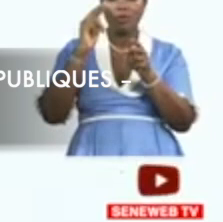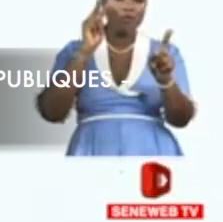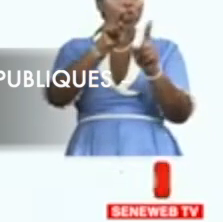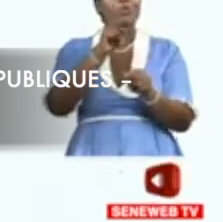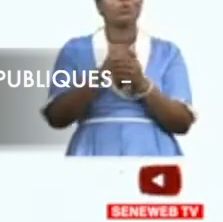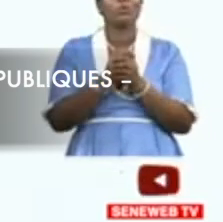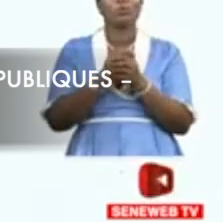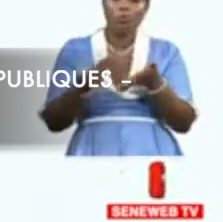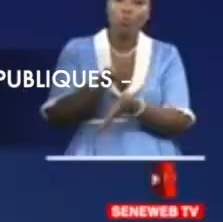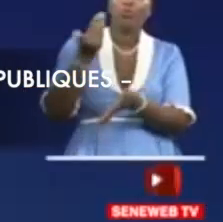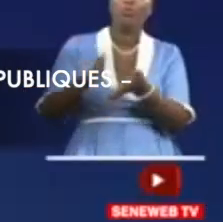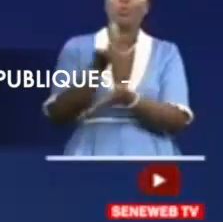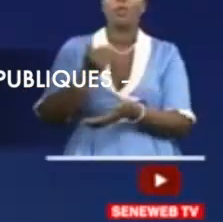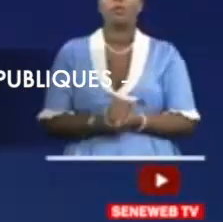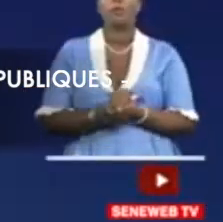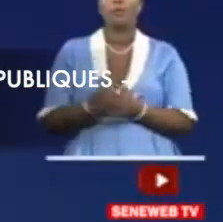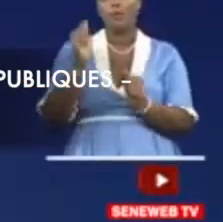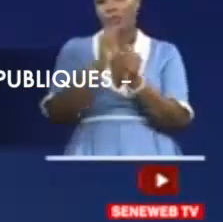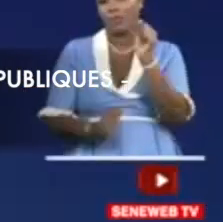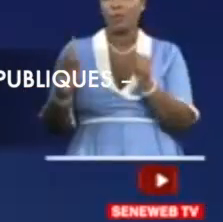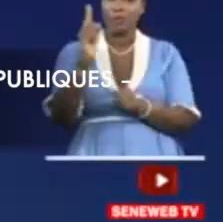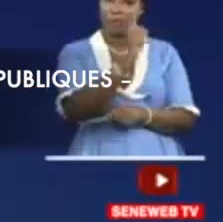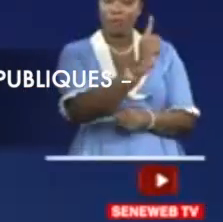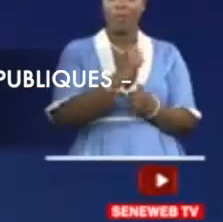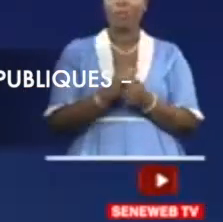Dekbi. Chacun de ces actes,